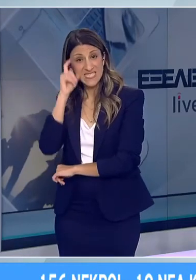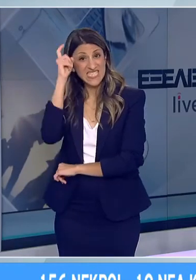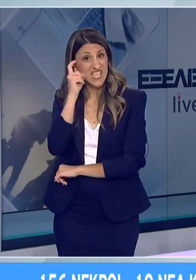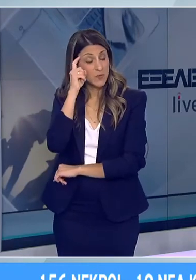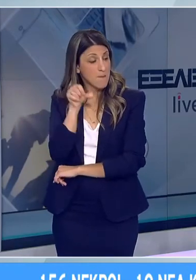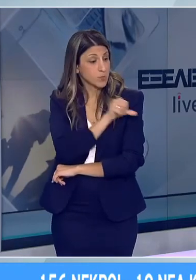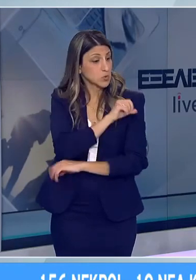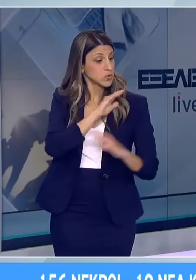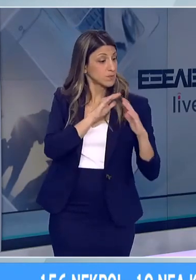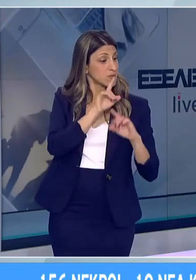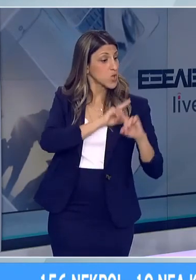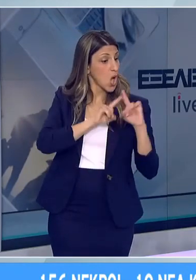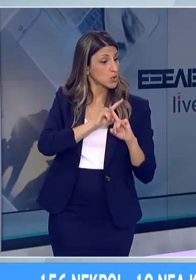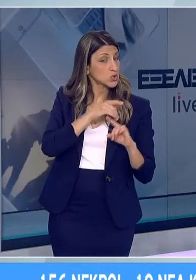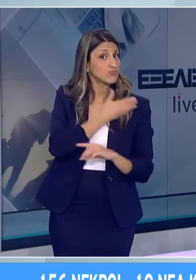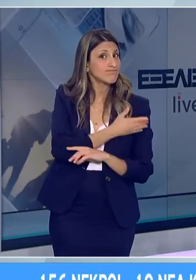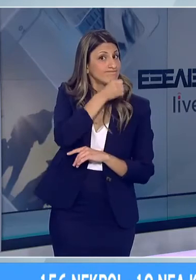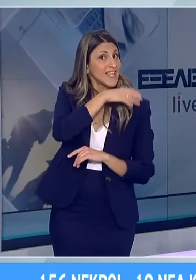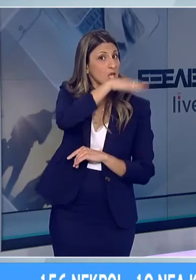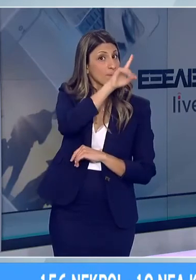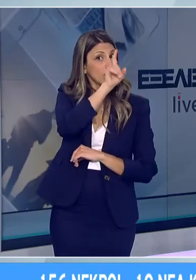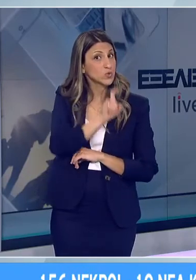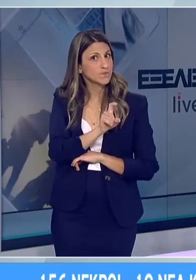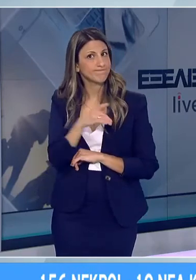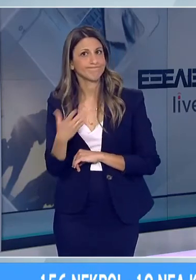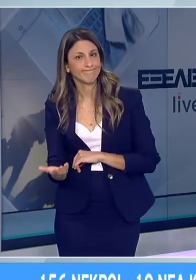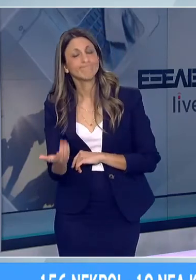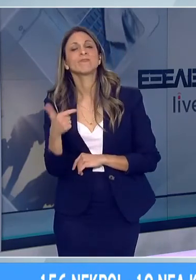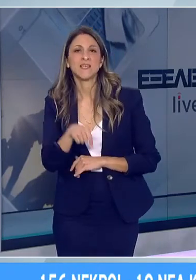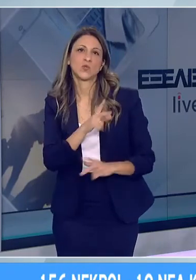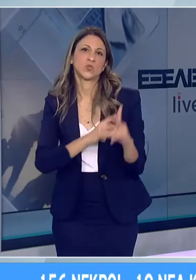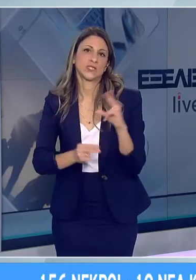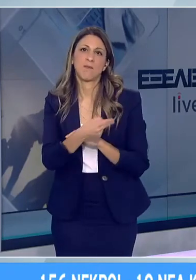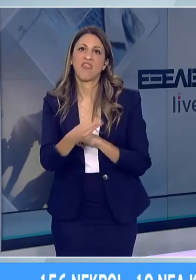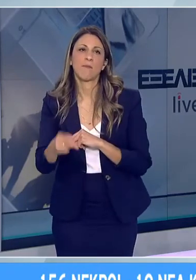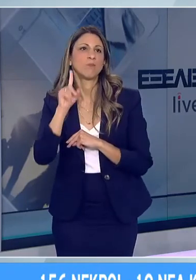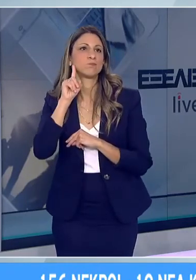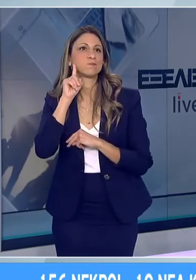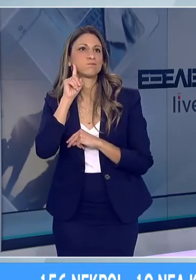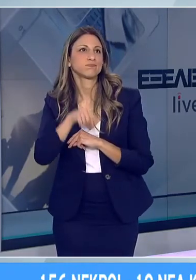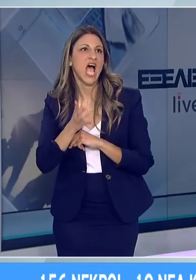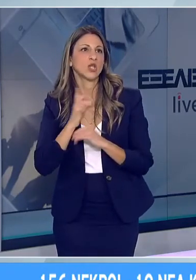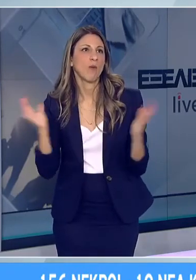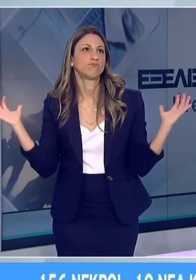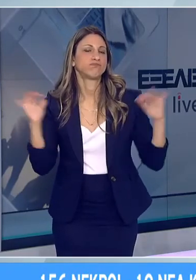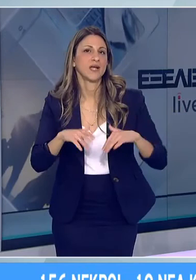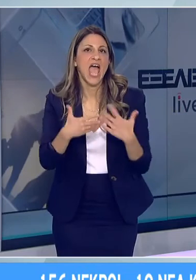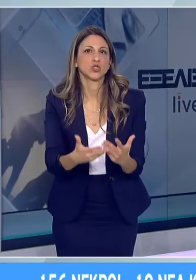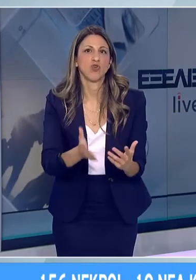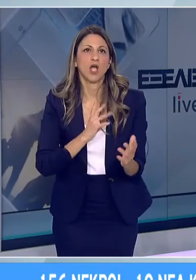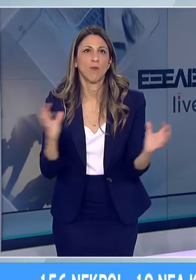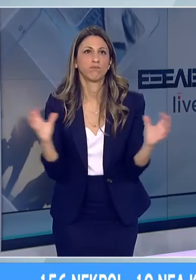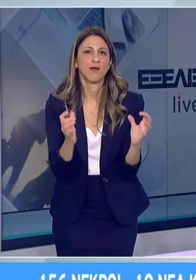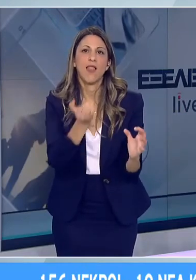που είναι στο σπίτι μας. Με αυτό το πνεύμα, νομίζω, μιλάμε και για τις δημόσιες συγκεντρώσεις και για... δεν είναι ότι είναι απειλή για τη δημόσια